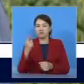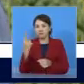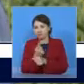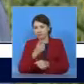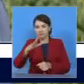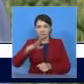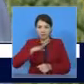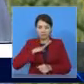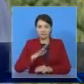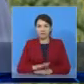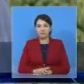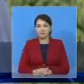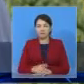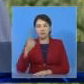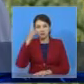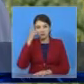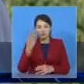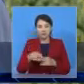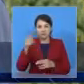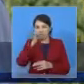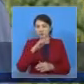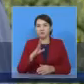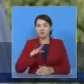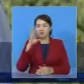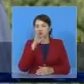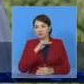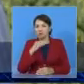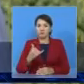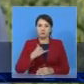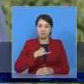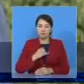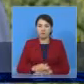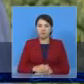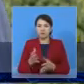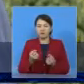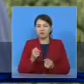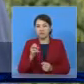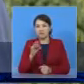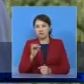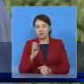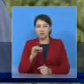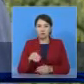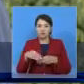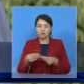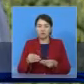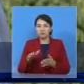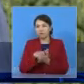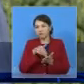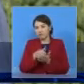его. Думаю, что в этом году у нас получится взять семечку, сдать, получить